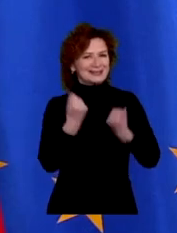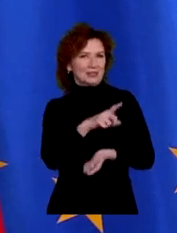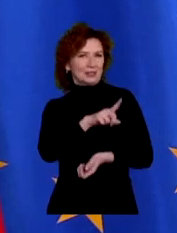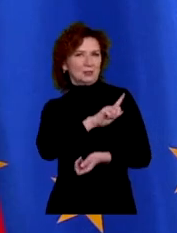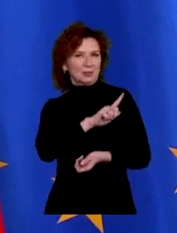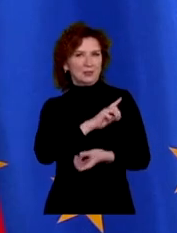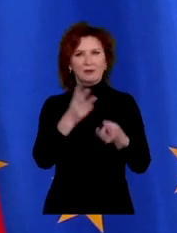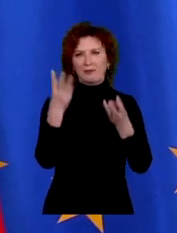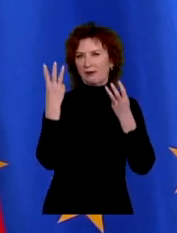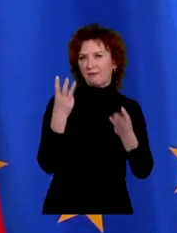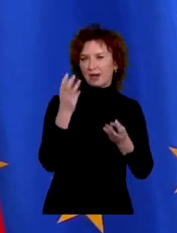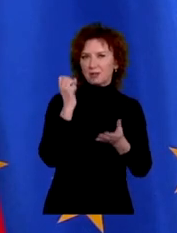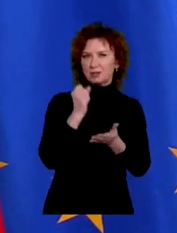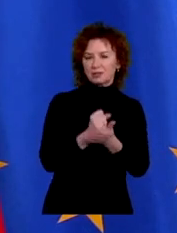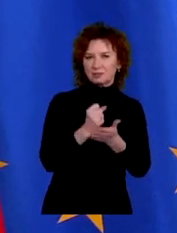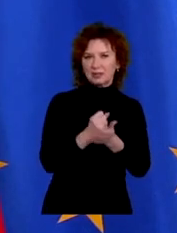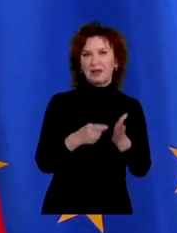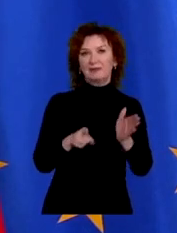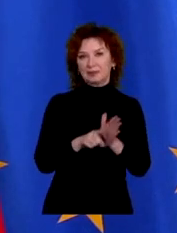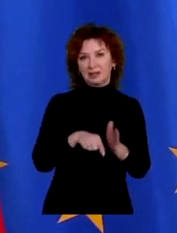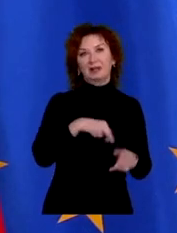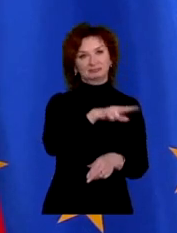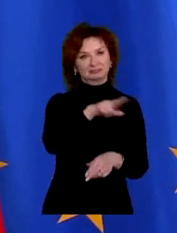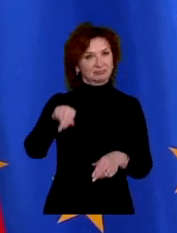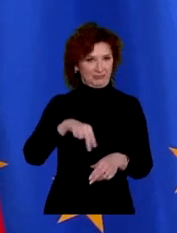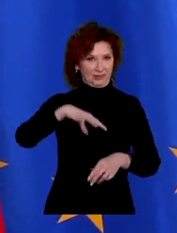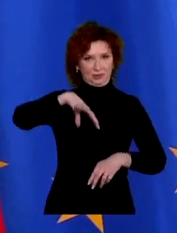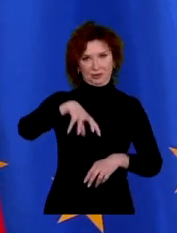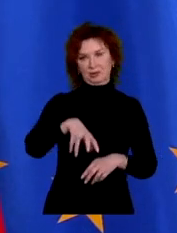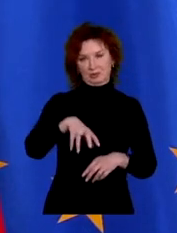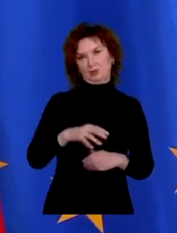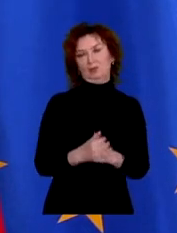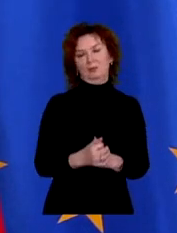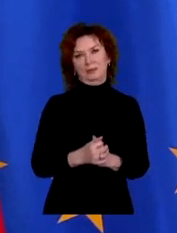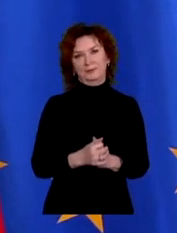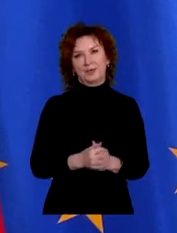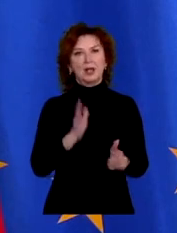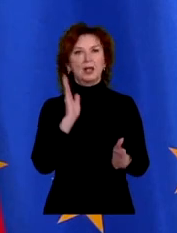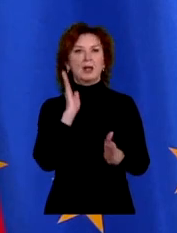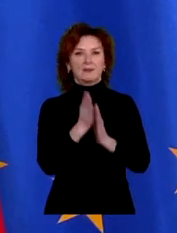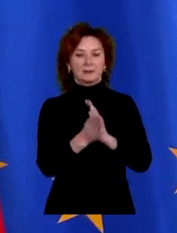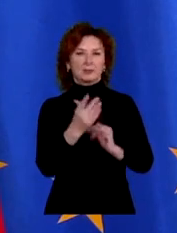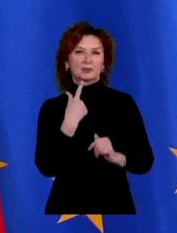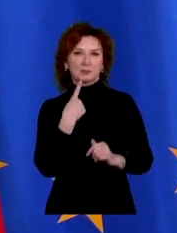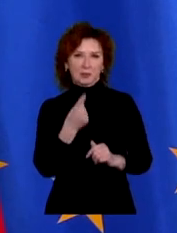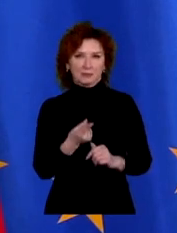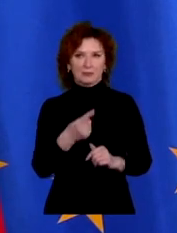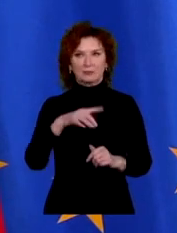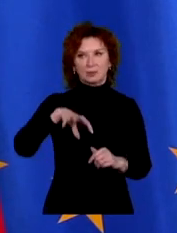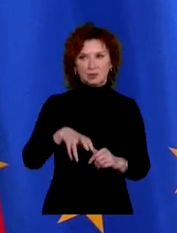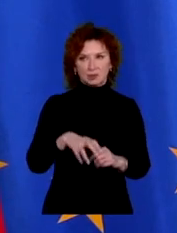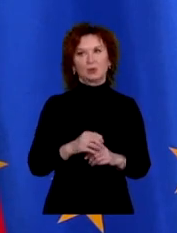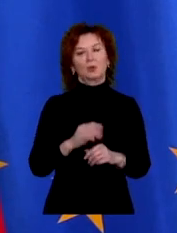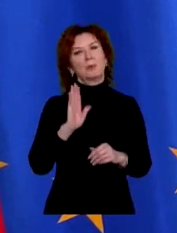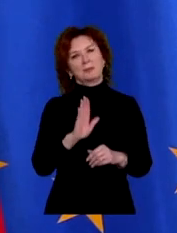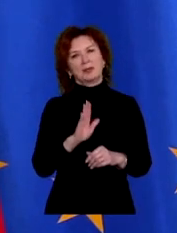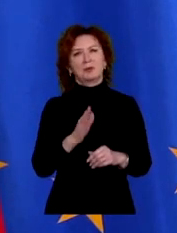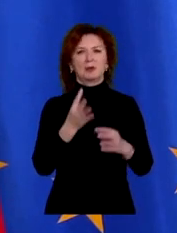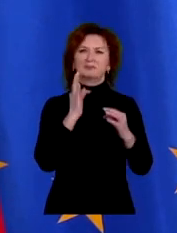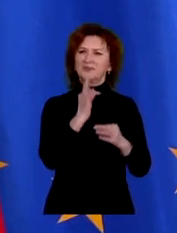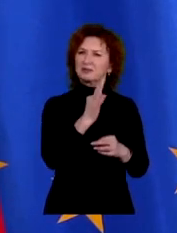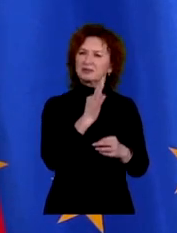dla regionu. To się udawało, chociaż trzeba wprost powiedzieć, że Grupa Wyszehradzka miała swoje lepsze i